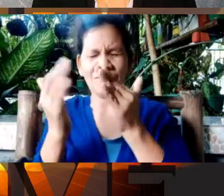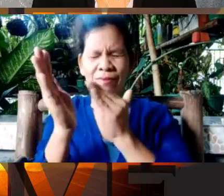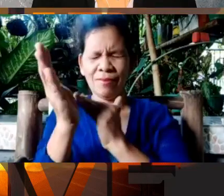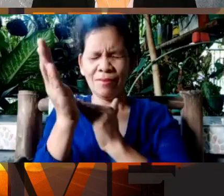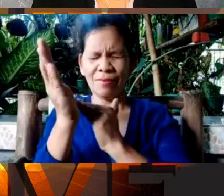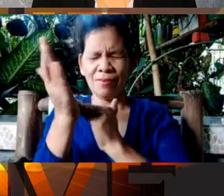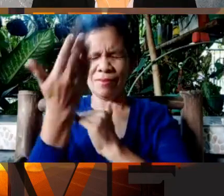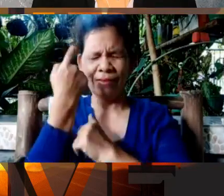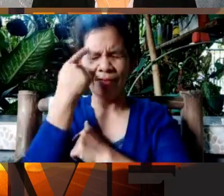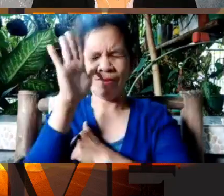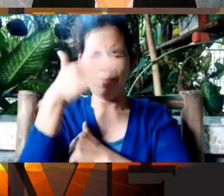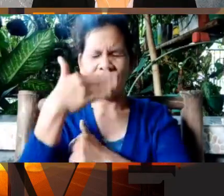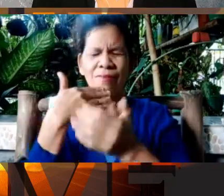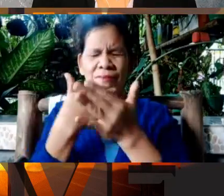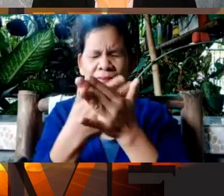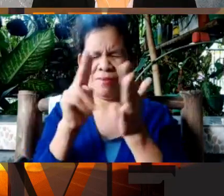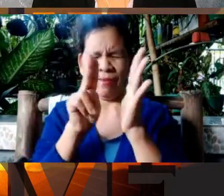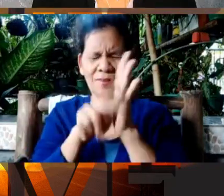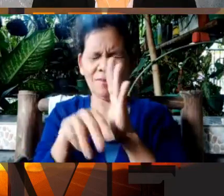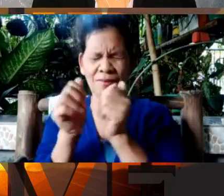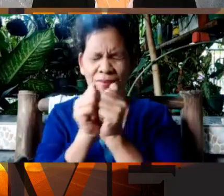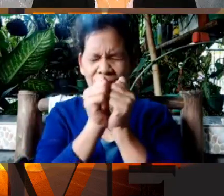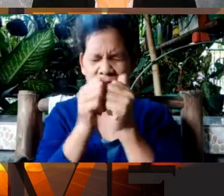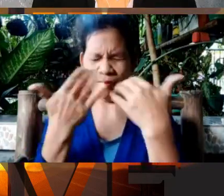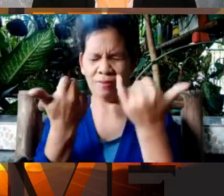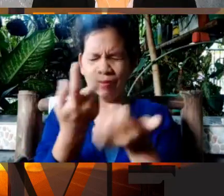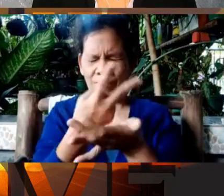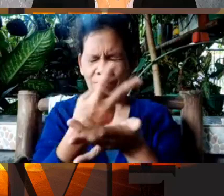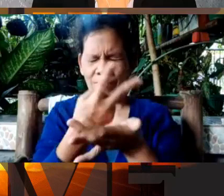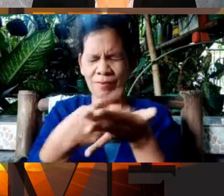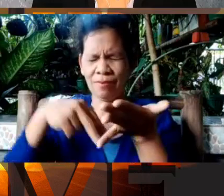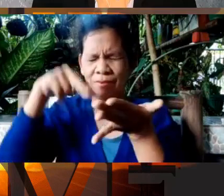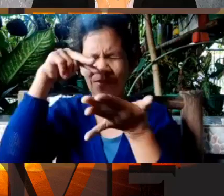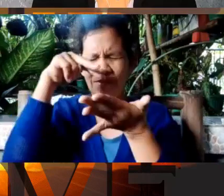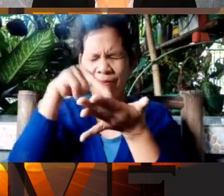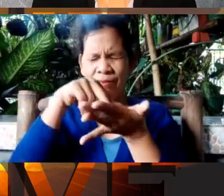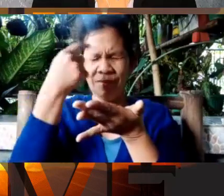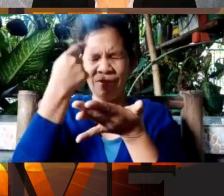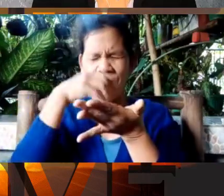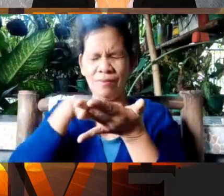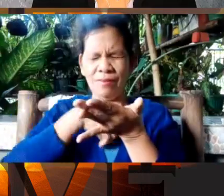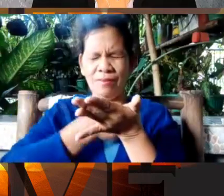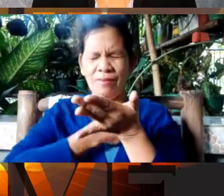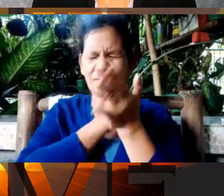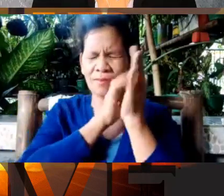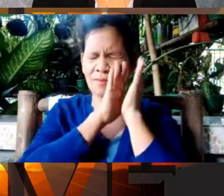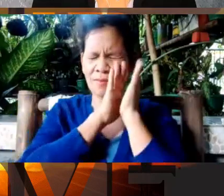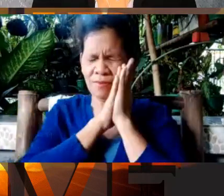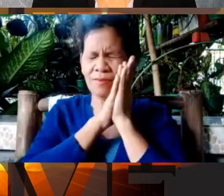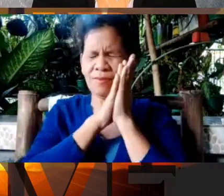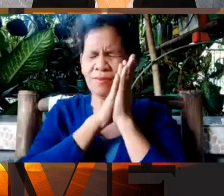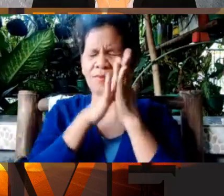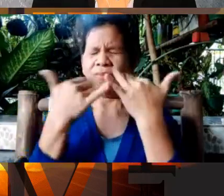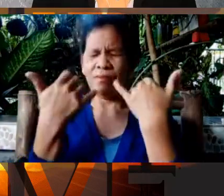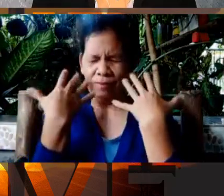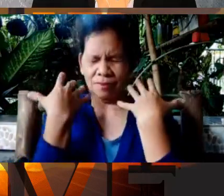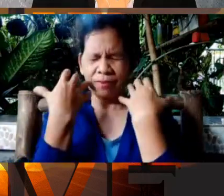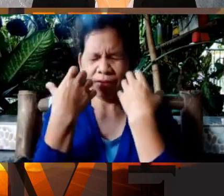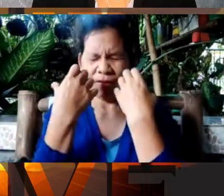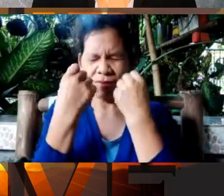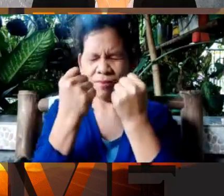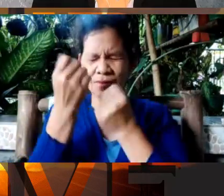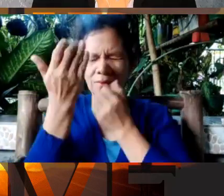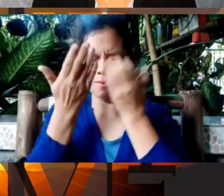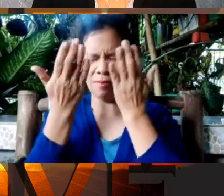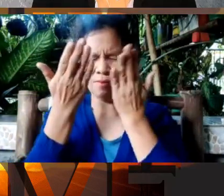inyong kabutihan na muli kaming binangon sa aming pagkakatulog at taglayang kalakasan upang paglingkuran